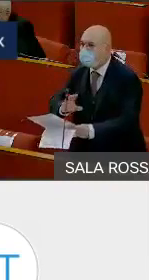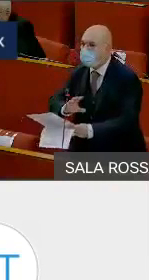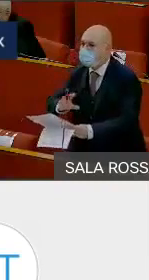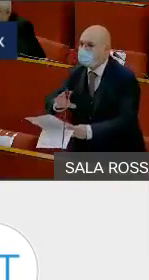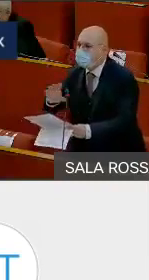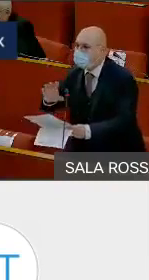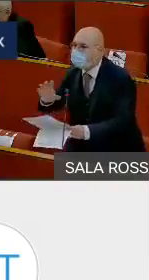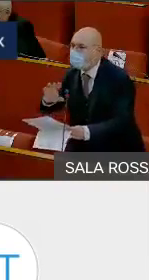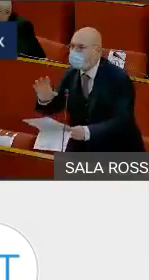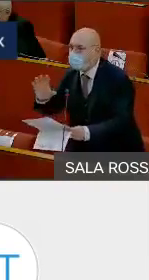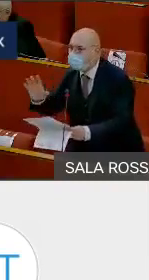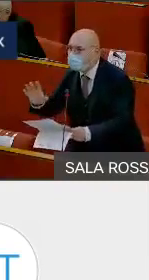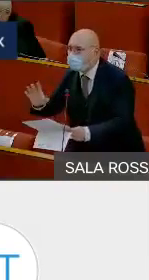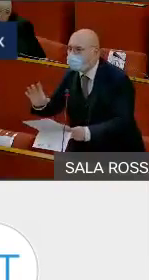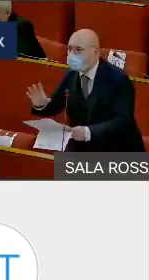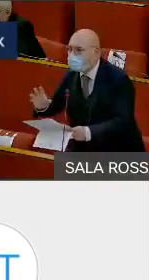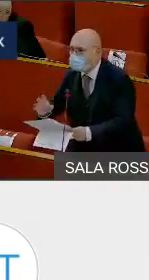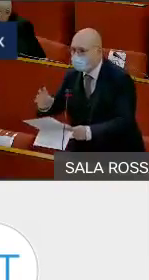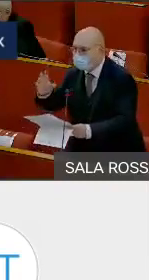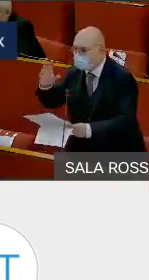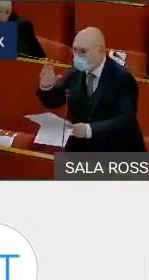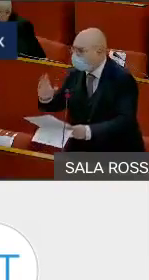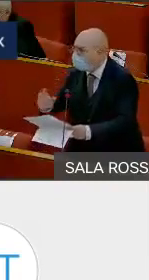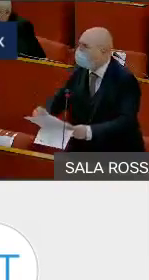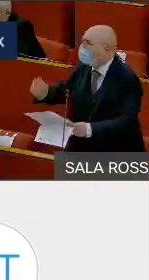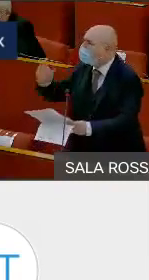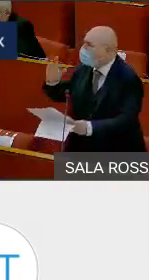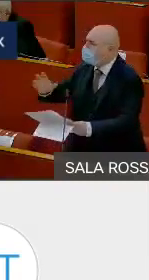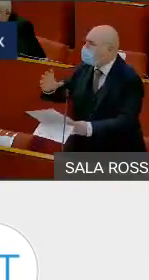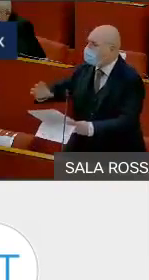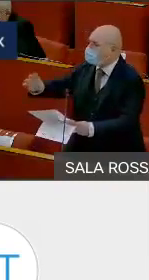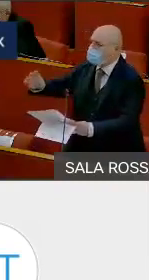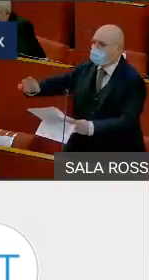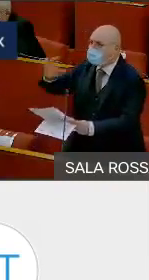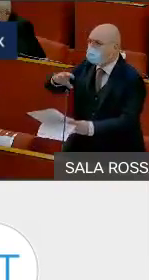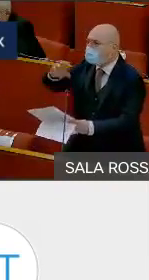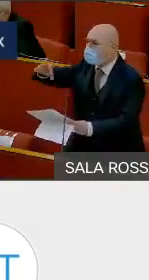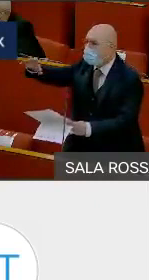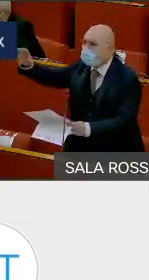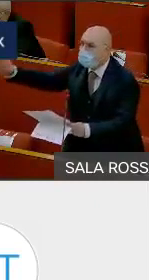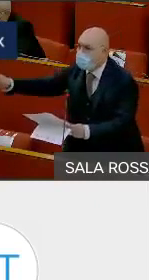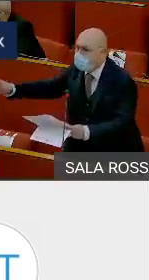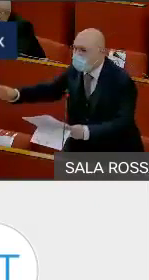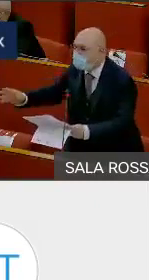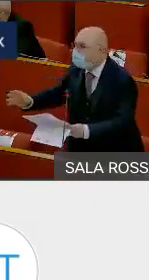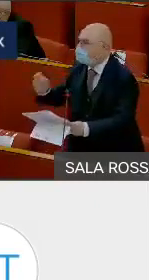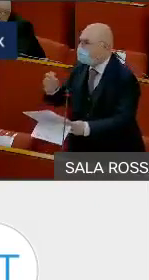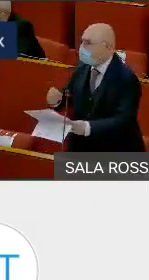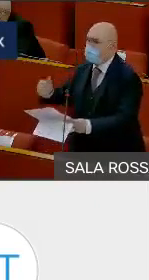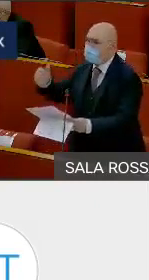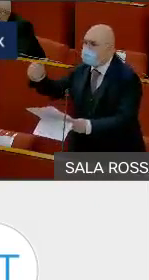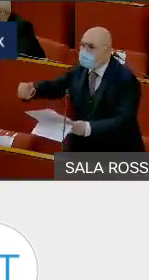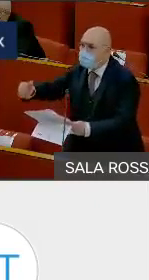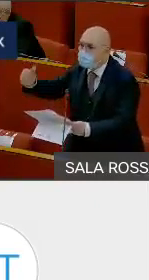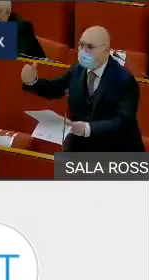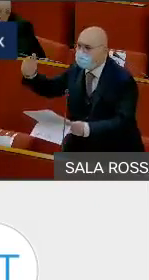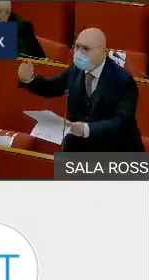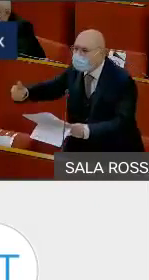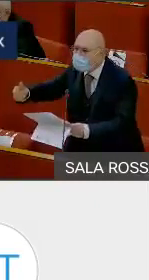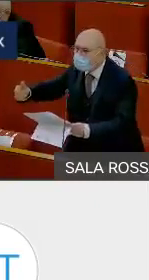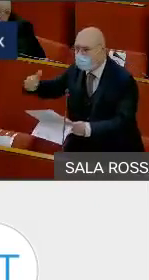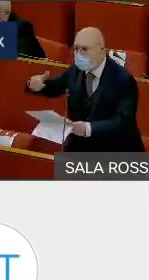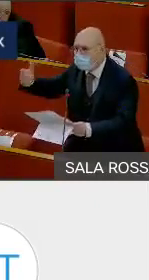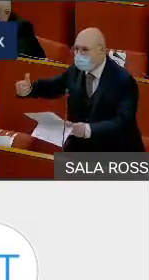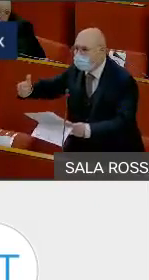delibera non emerge la chiarezza in questo senso penso che chi dice che possono atterrare in alcune aree però la regione e la provincia